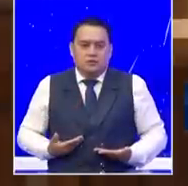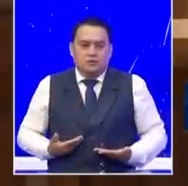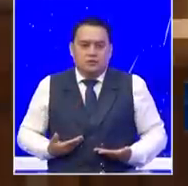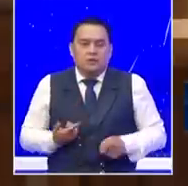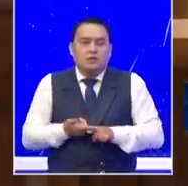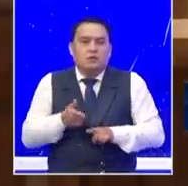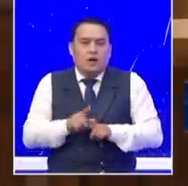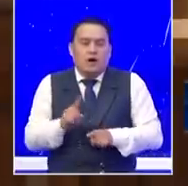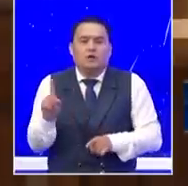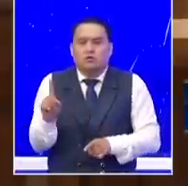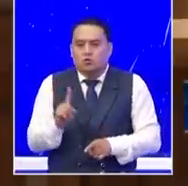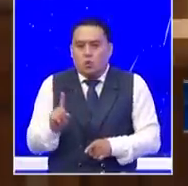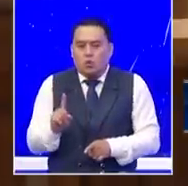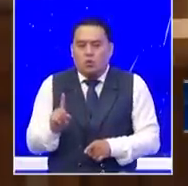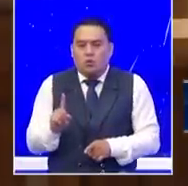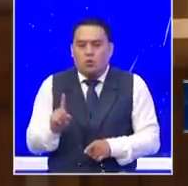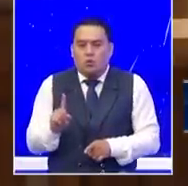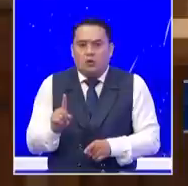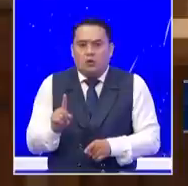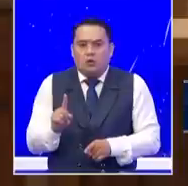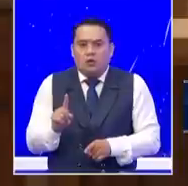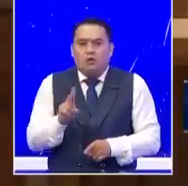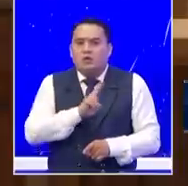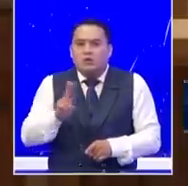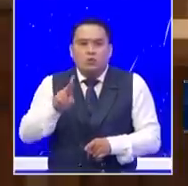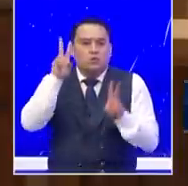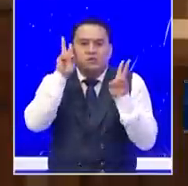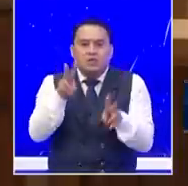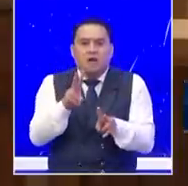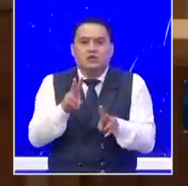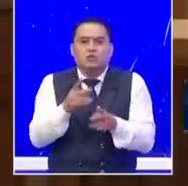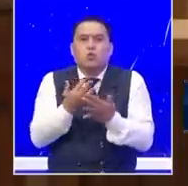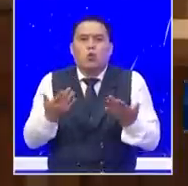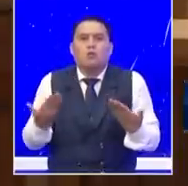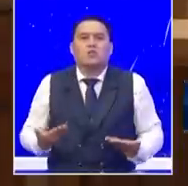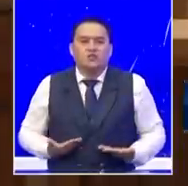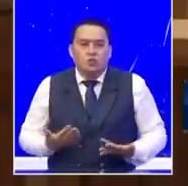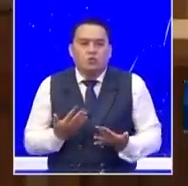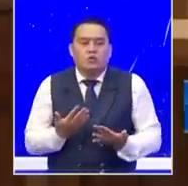Такая штука, которая никто не знает, кто сколько проживет и сколько ему